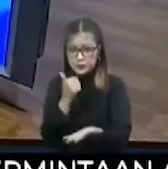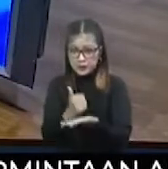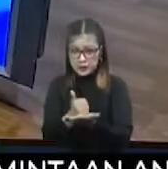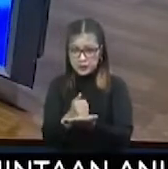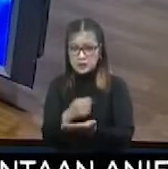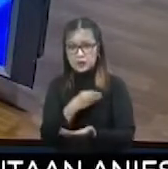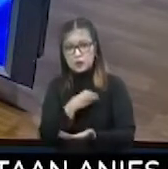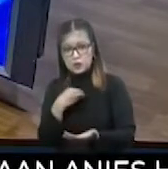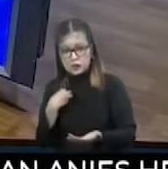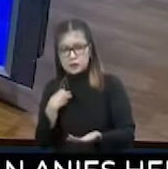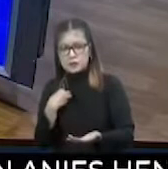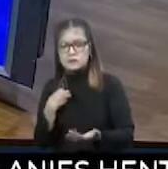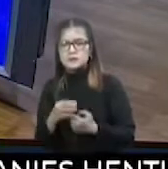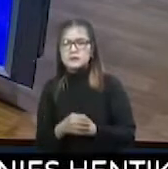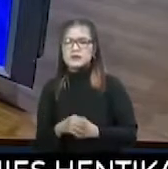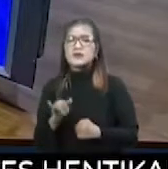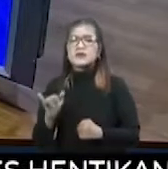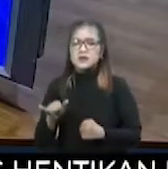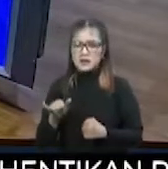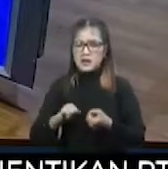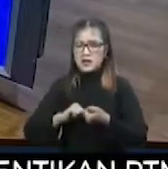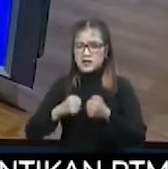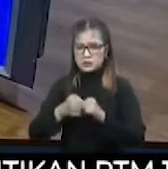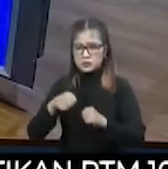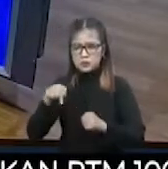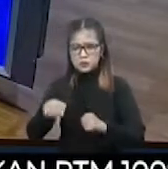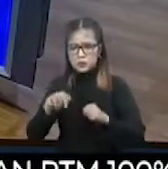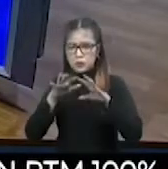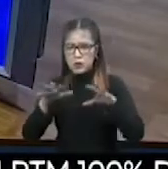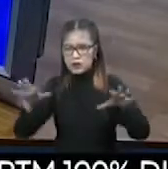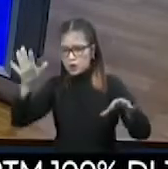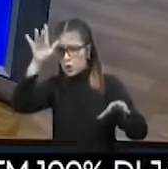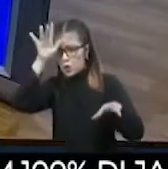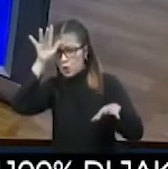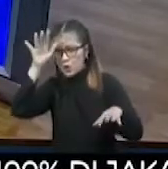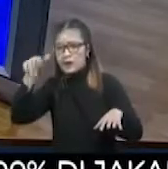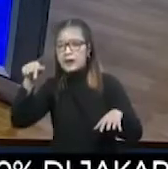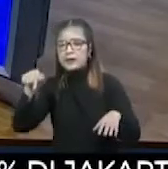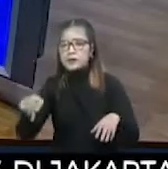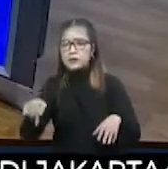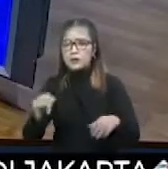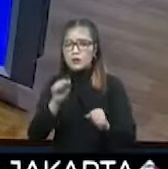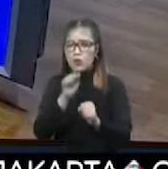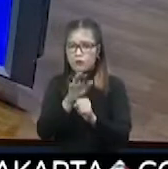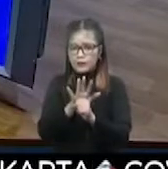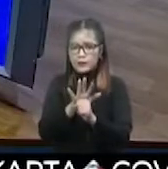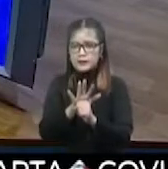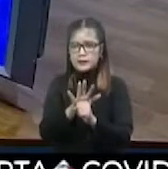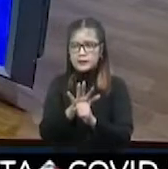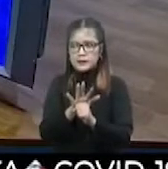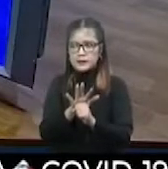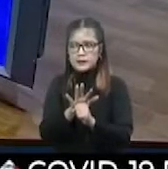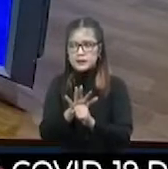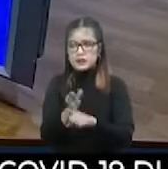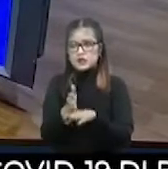bahwa kalau kita lihat, kita berkaca pada kasus yang kali ini, banyak orang-orang yang sudah pernah terkena COVID-19 di gelombang pertama, gelombang